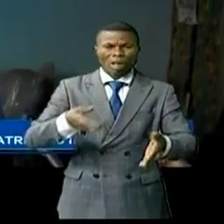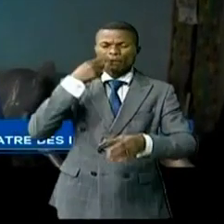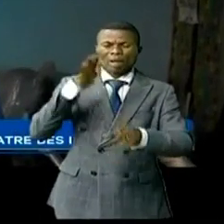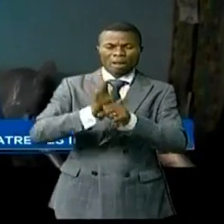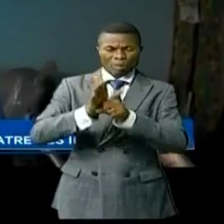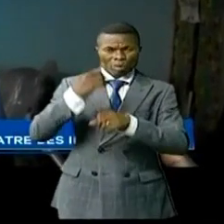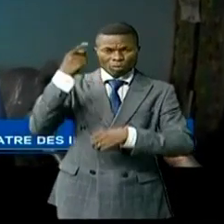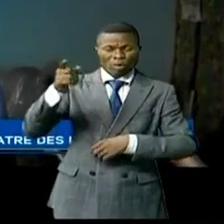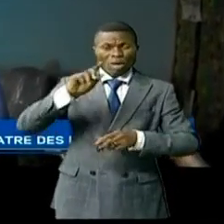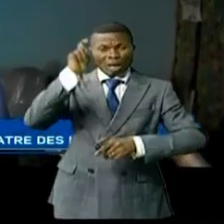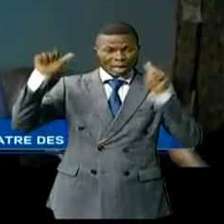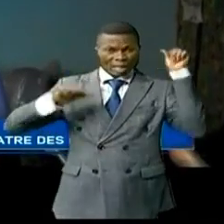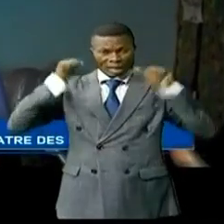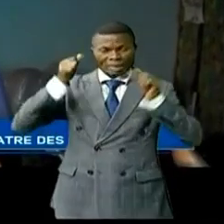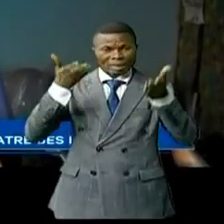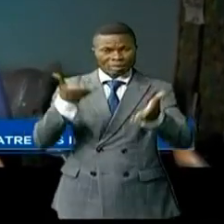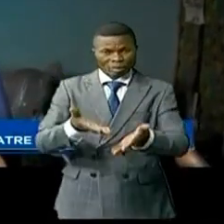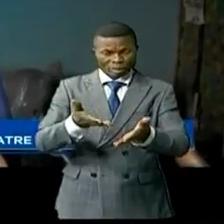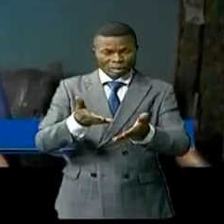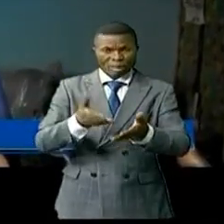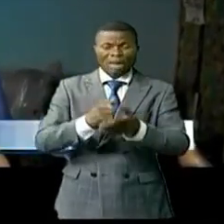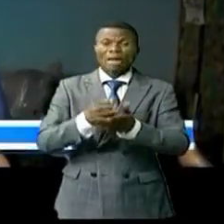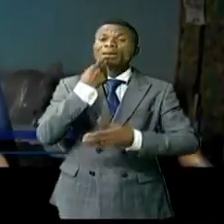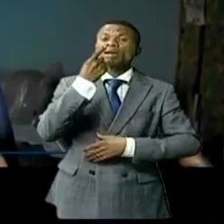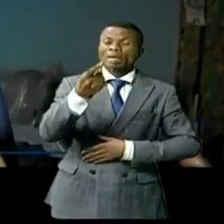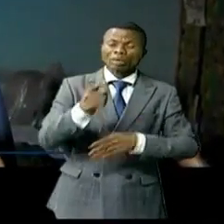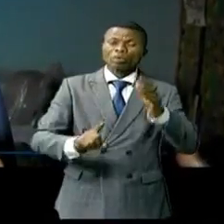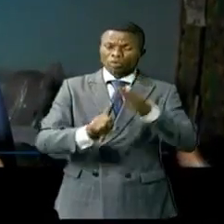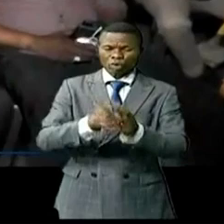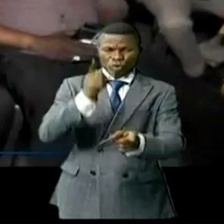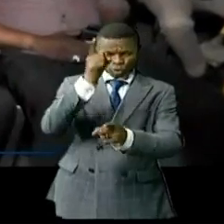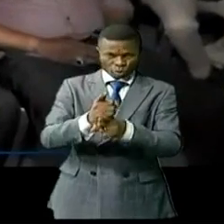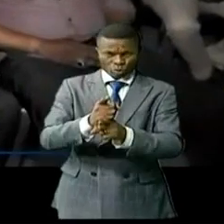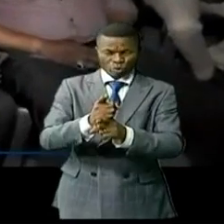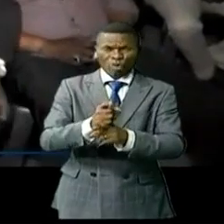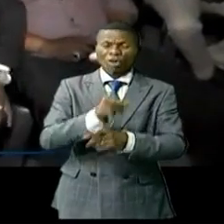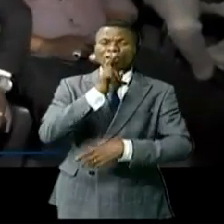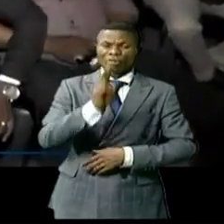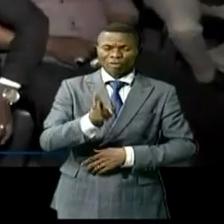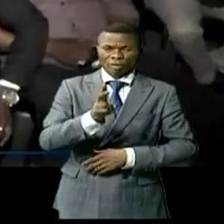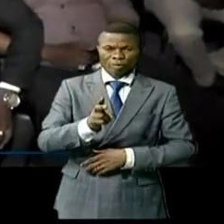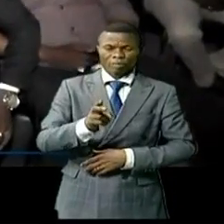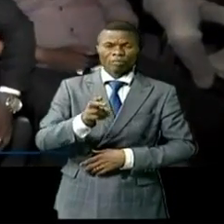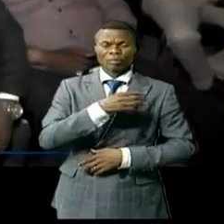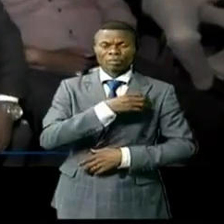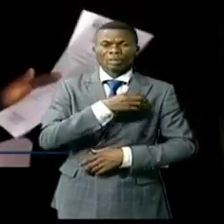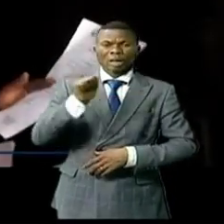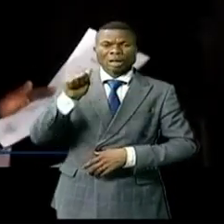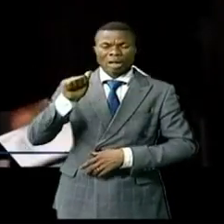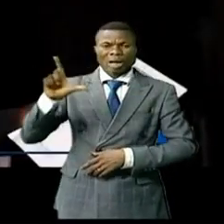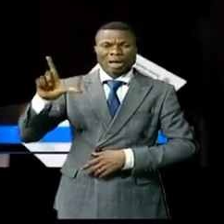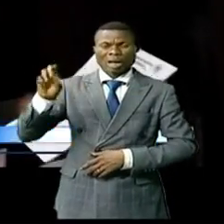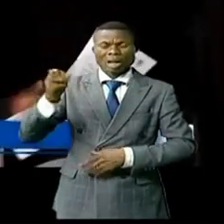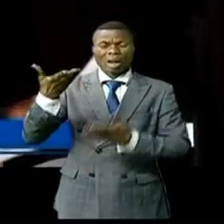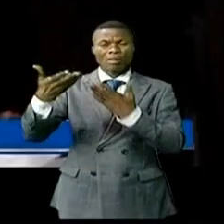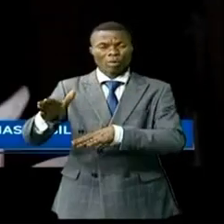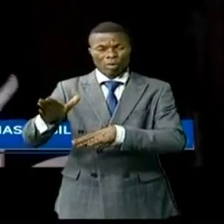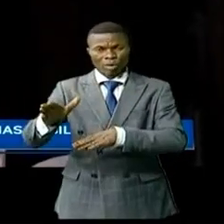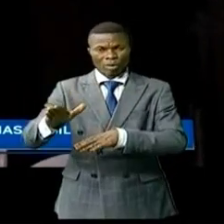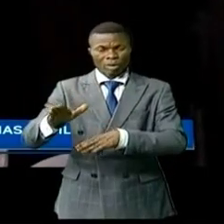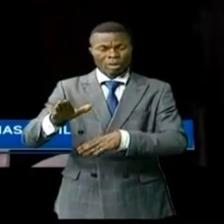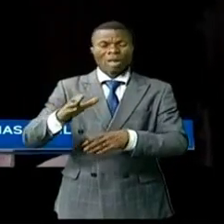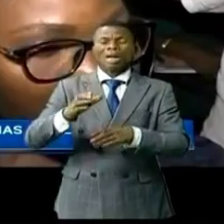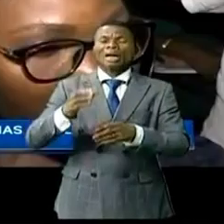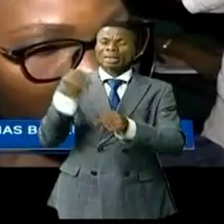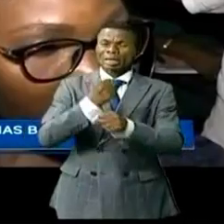Théâtre. Il était là. Et quand il plaçait un mot, c'était juste. Anekintin Lusaku s'en va, mais sa